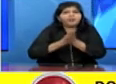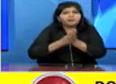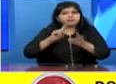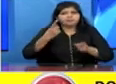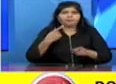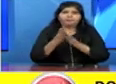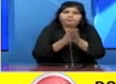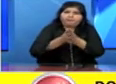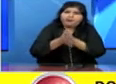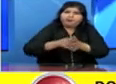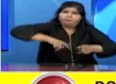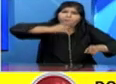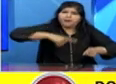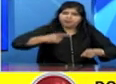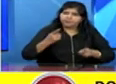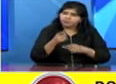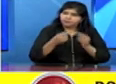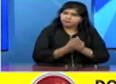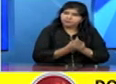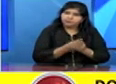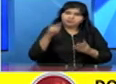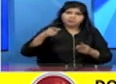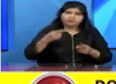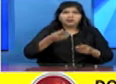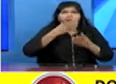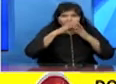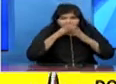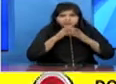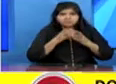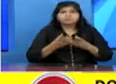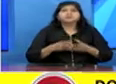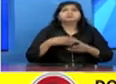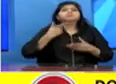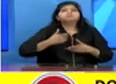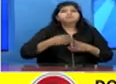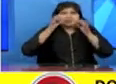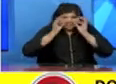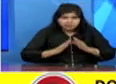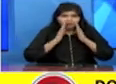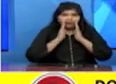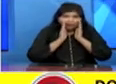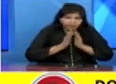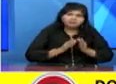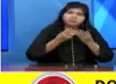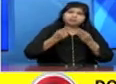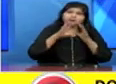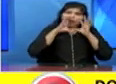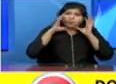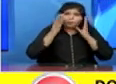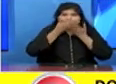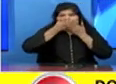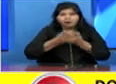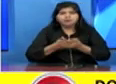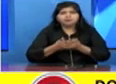साफ करना है, वो भी बार बार साफ करना है। और जब आपको खांसी आएगी, स्नीजिंग होगा तो आप सादा रुमाल लगा के उसके